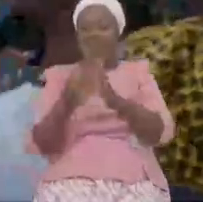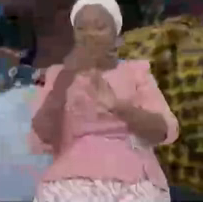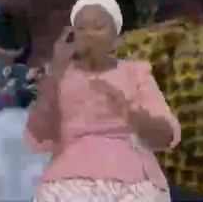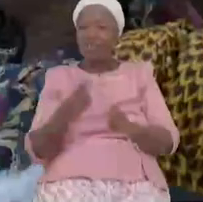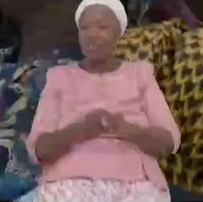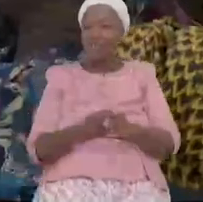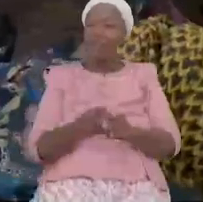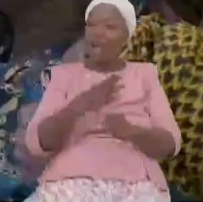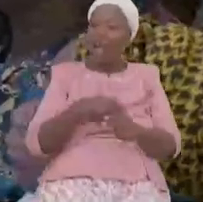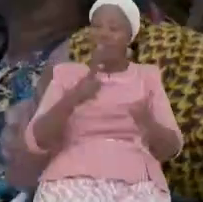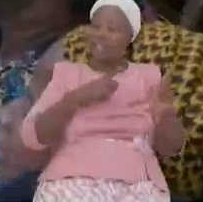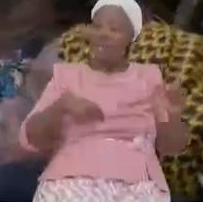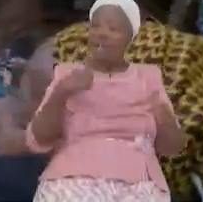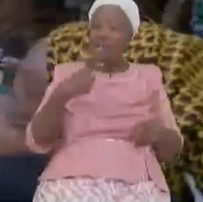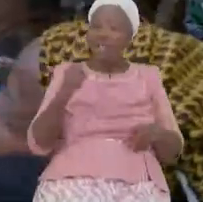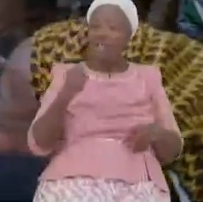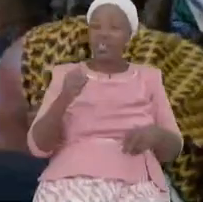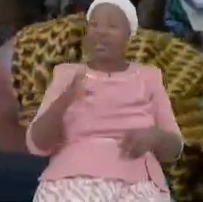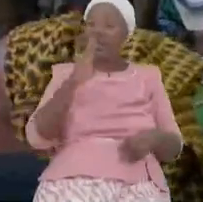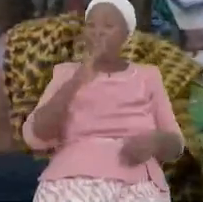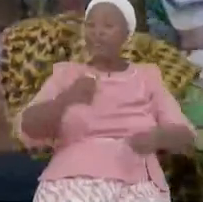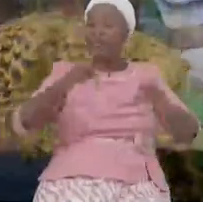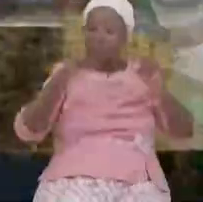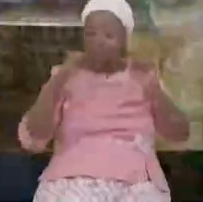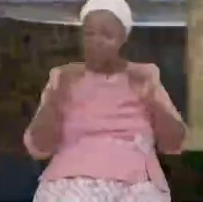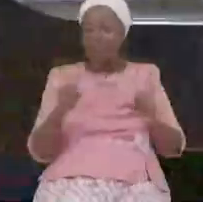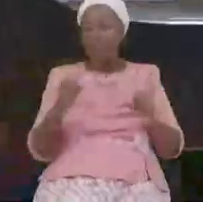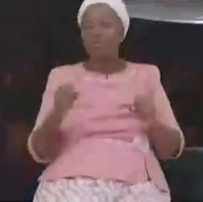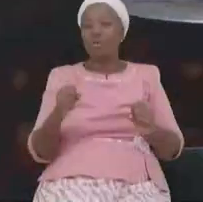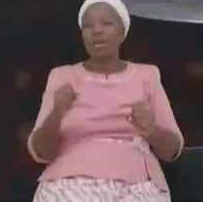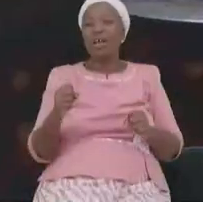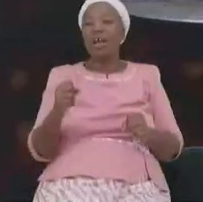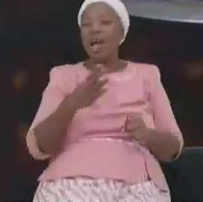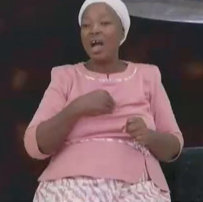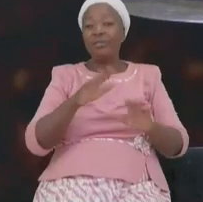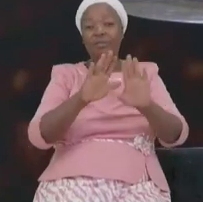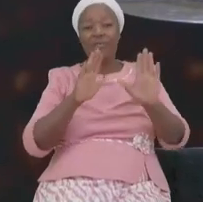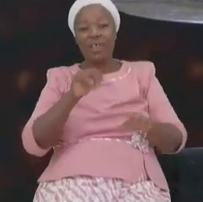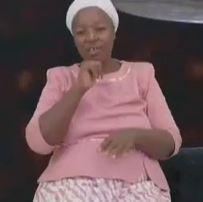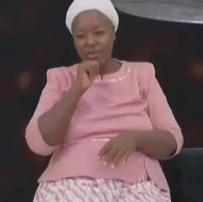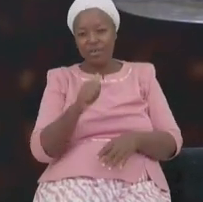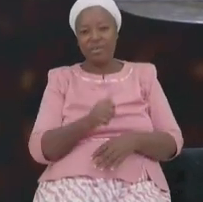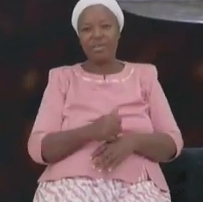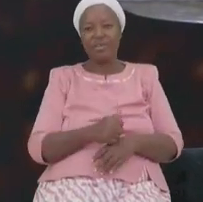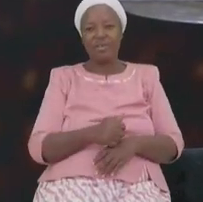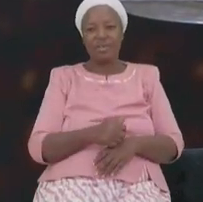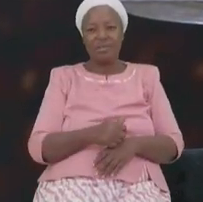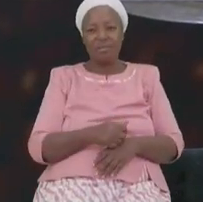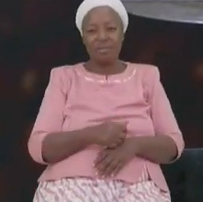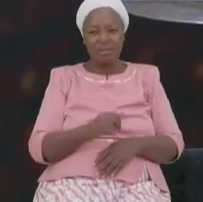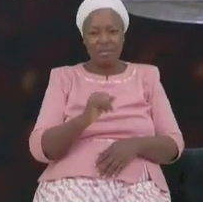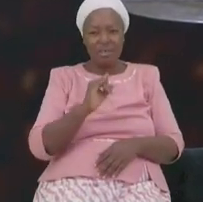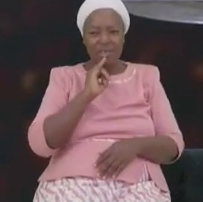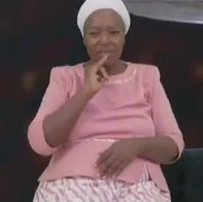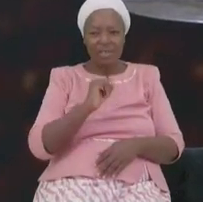Et le Seigneur dit, fortifie-toi et ne crains rien. C'est la crainte qui